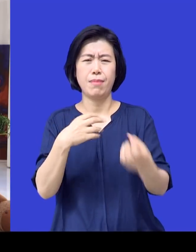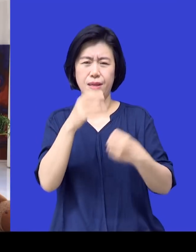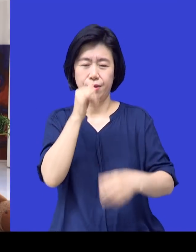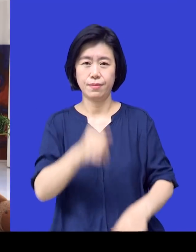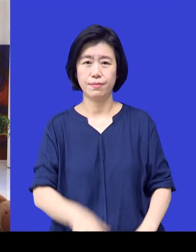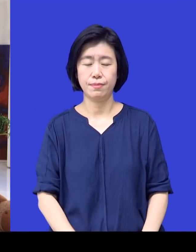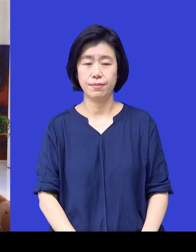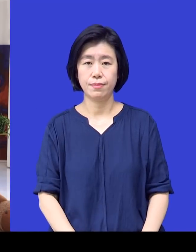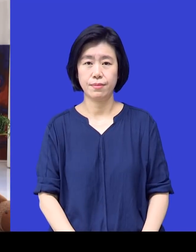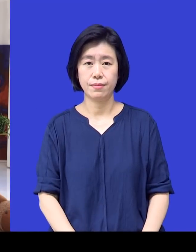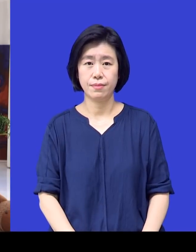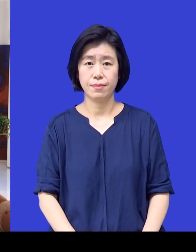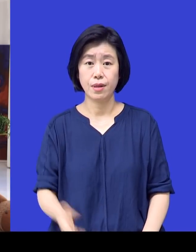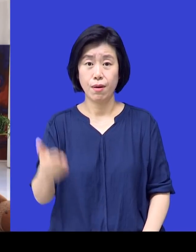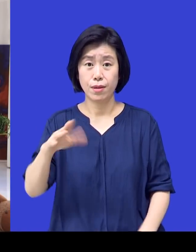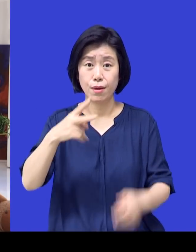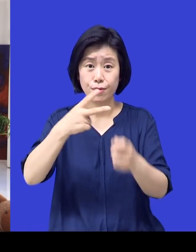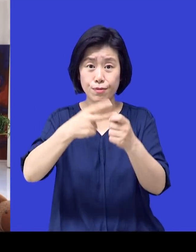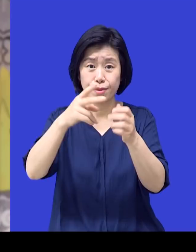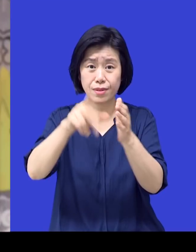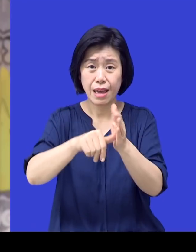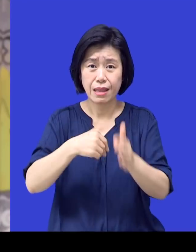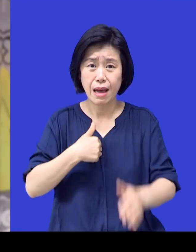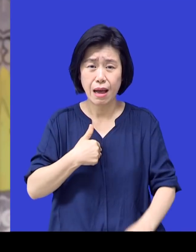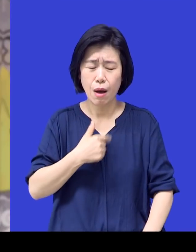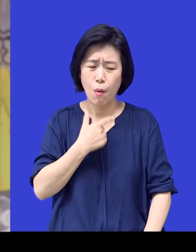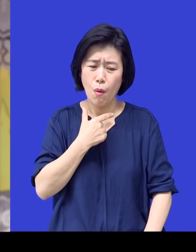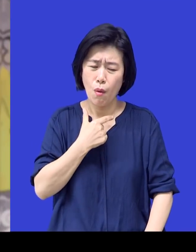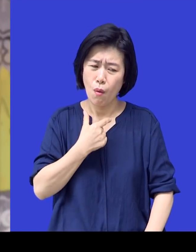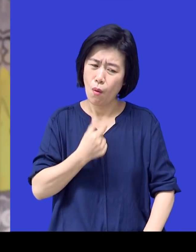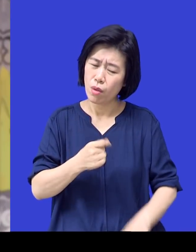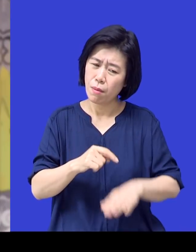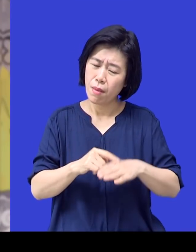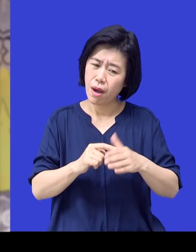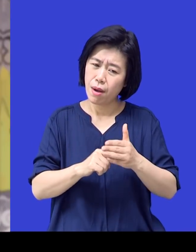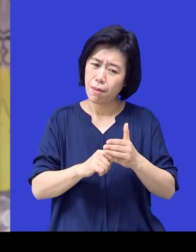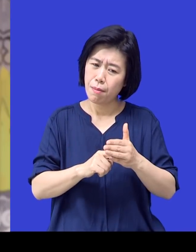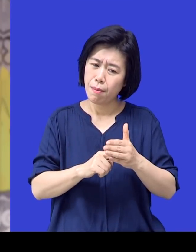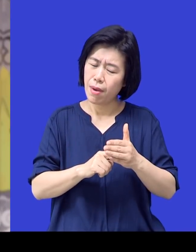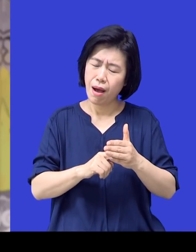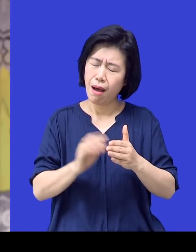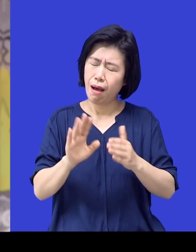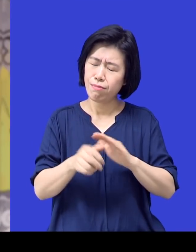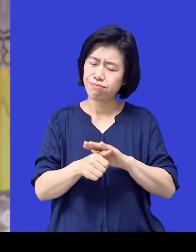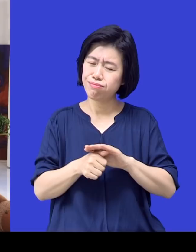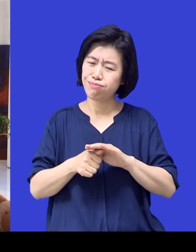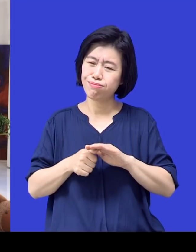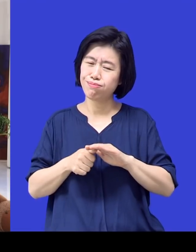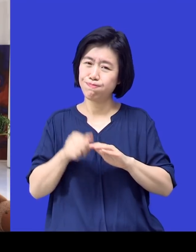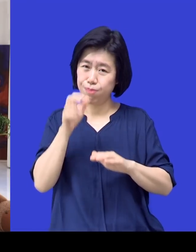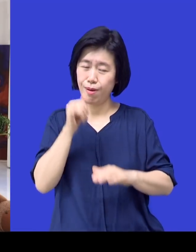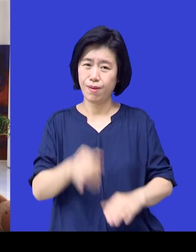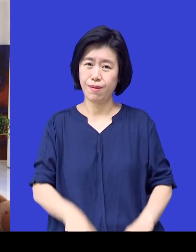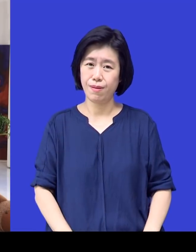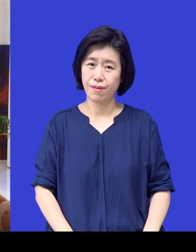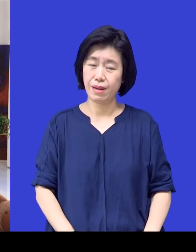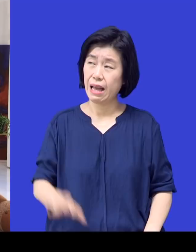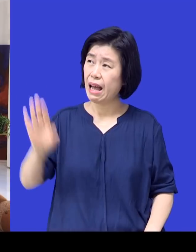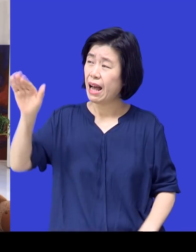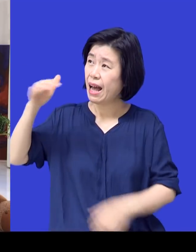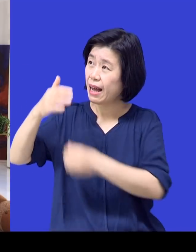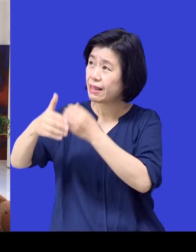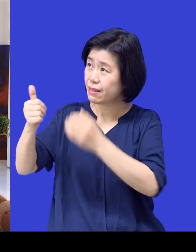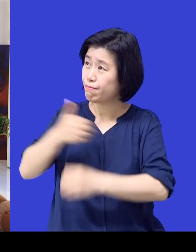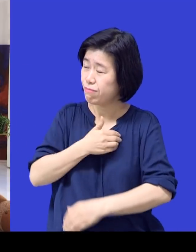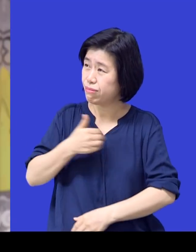그치, 나도 죽을 수도 있는데. 예. 그리고 이제 원치 않았어요. 네. 정말 이마침 하면 하나님 되지 예. 않겠습니까? 라는 네. 것도 있었어요.